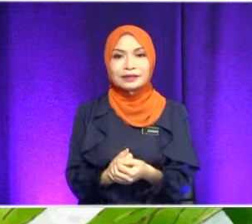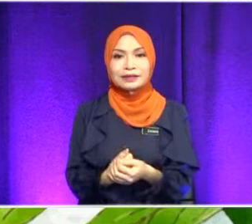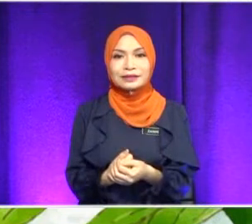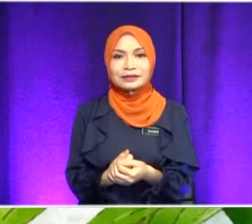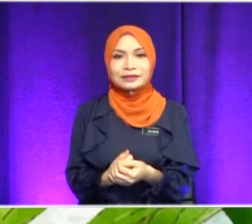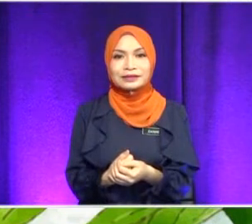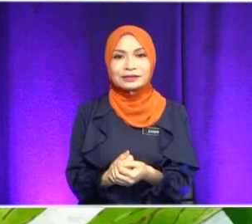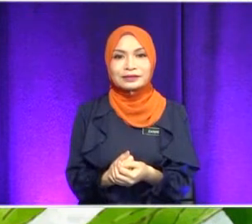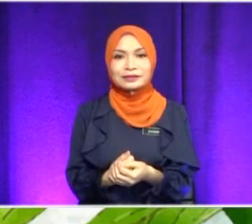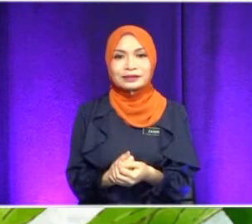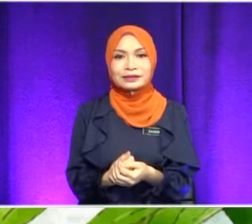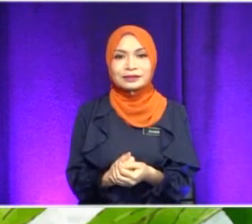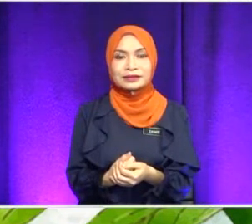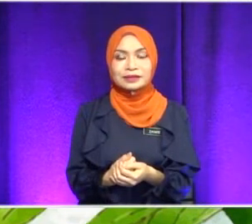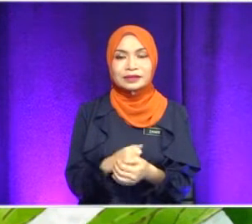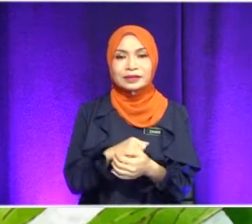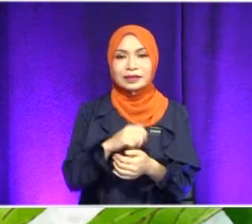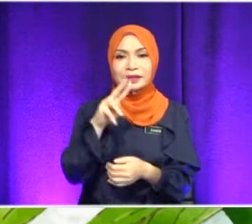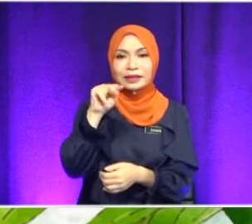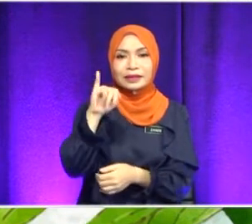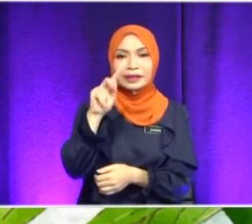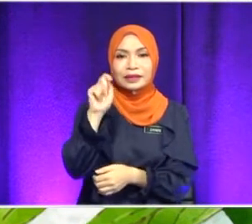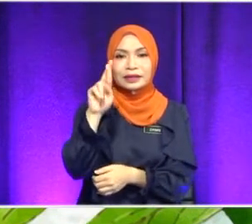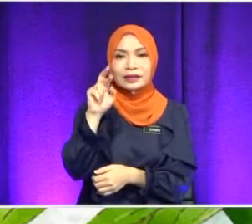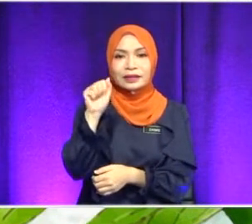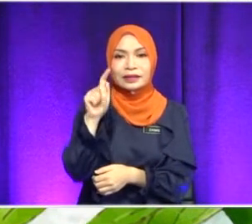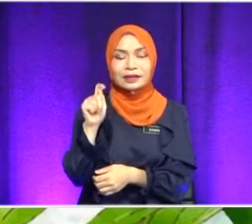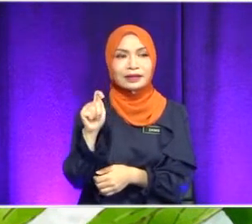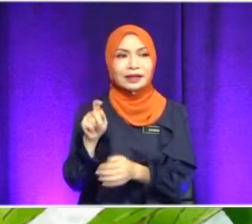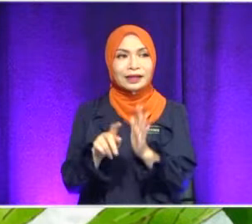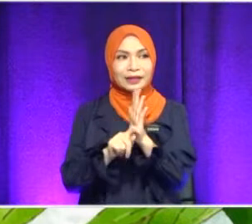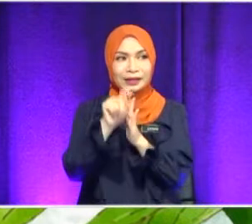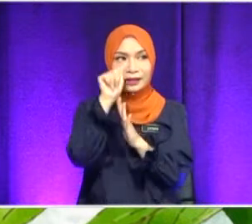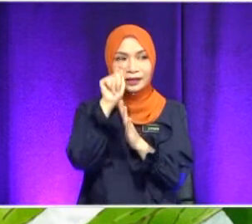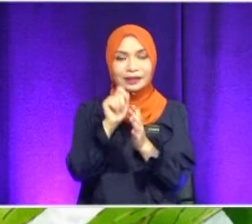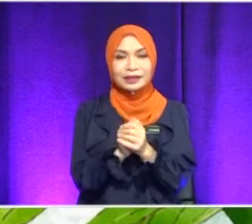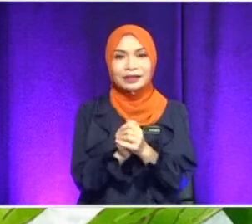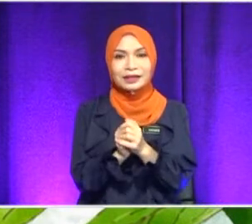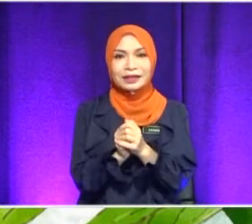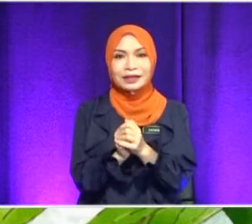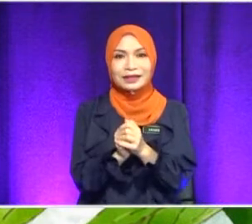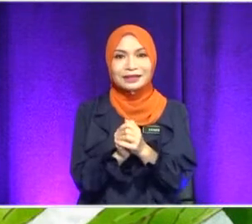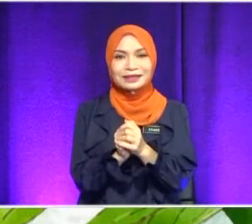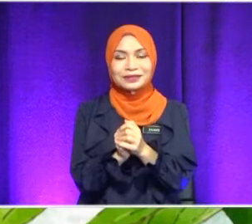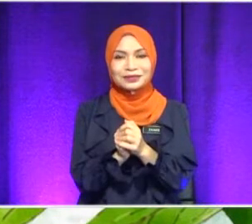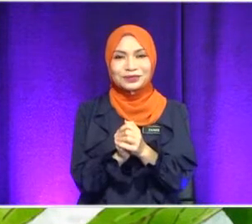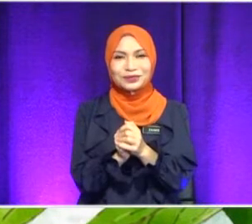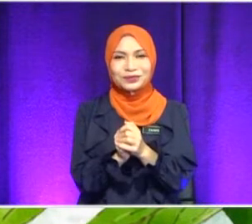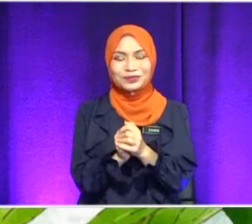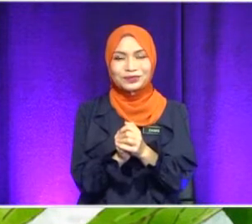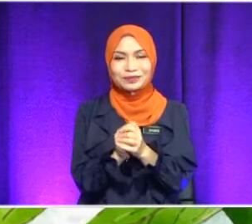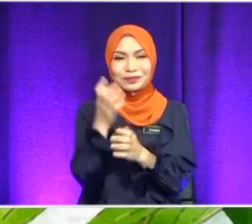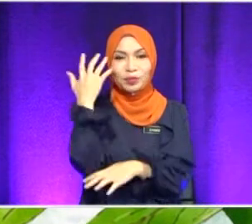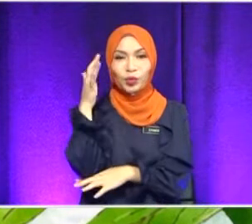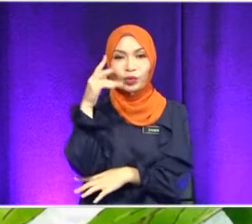ayam Ice tinggi jadi gila pokok copies ah jadi selepas tanam pokok kacang